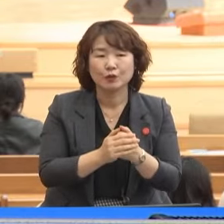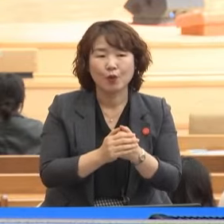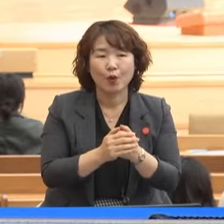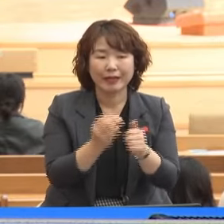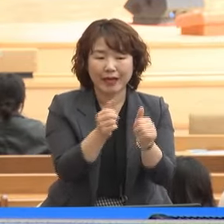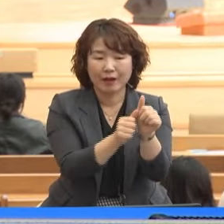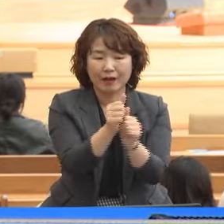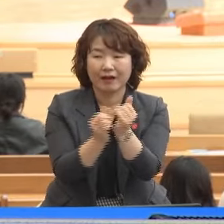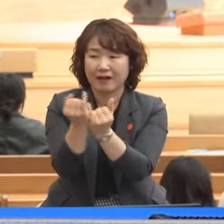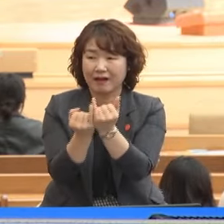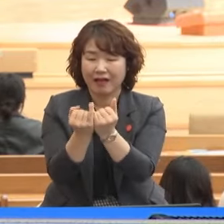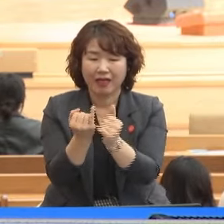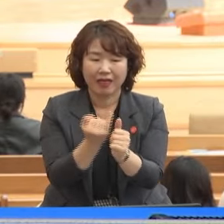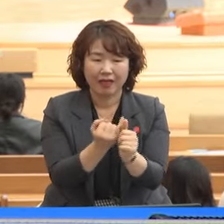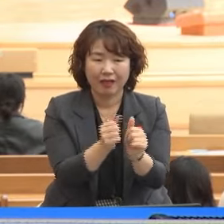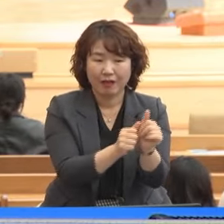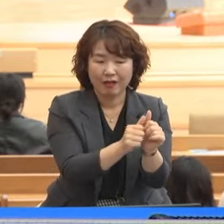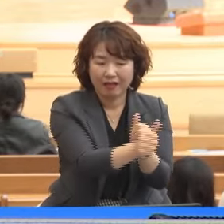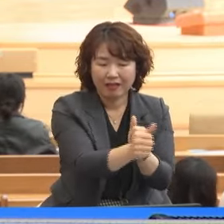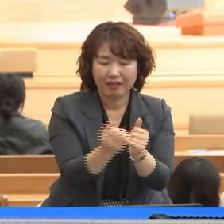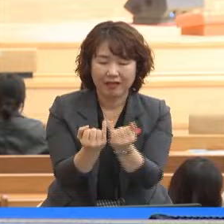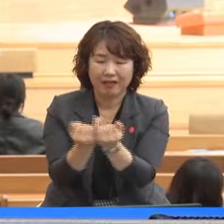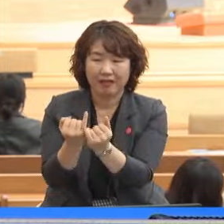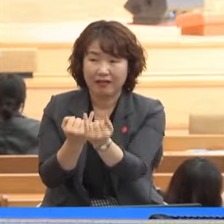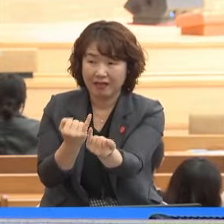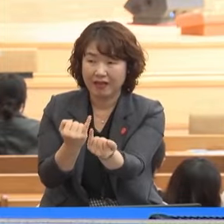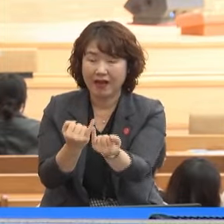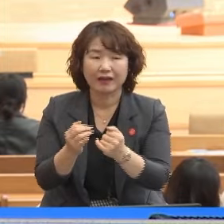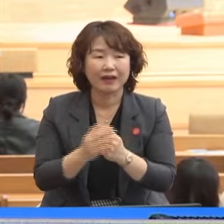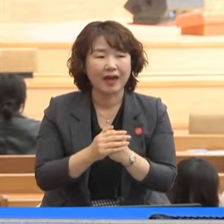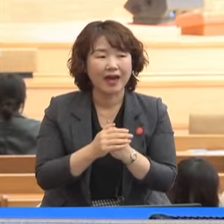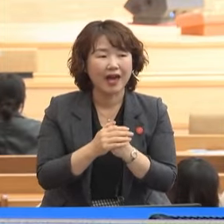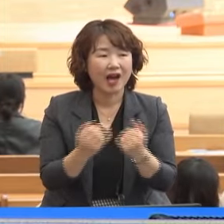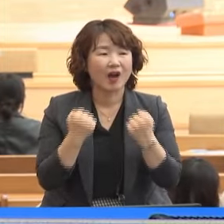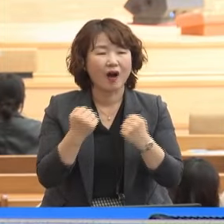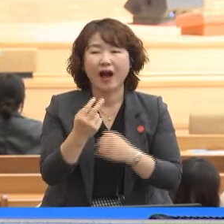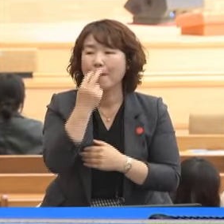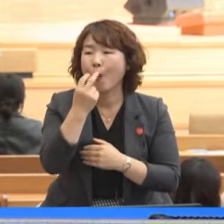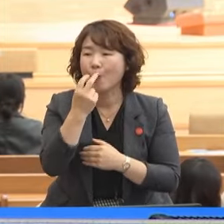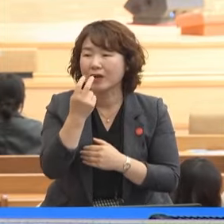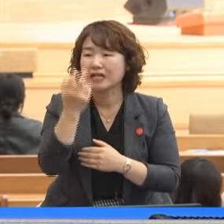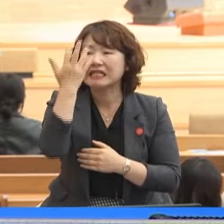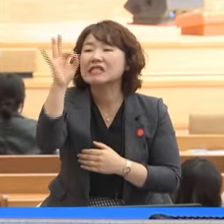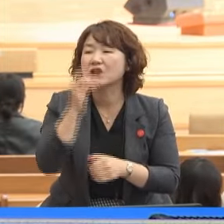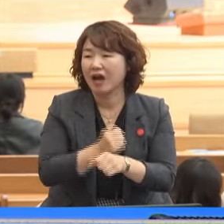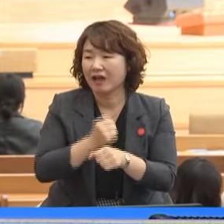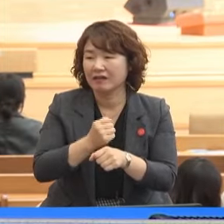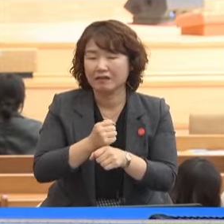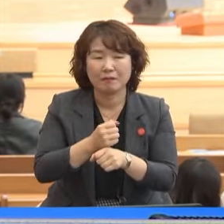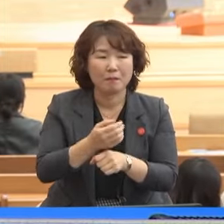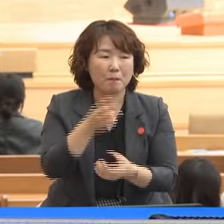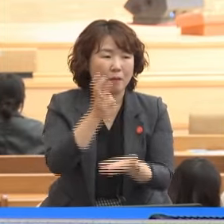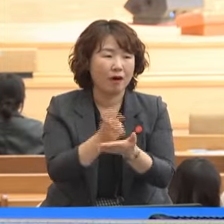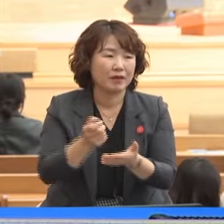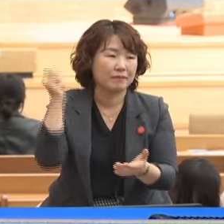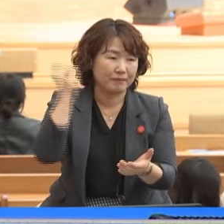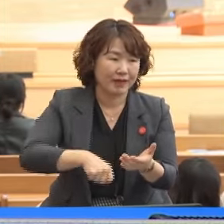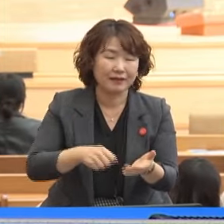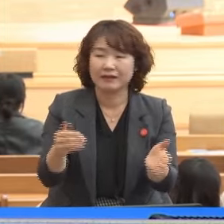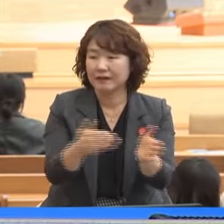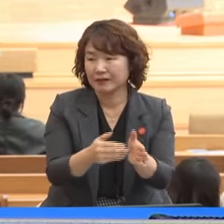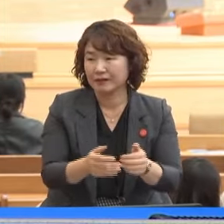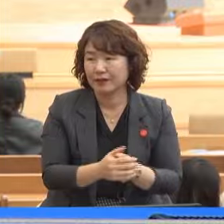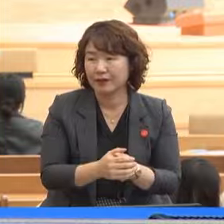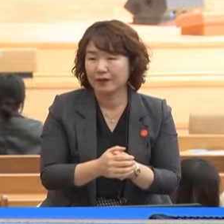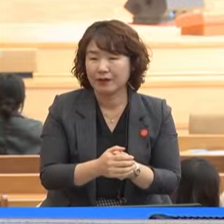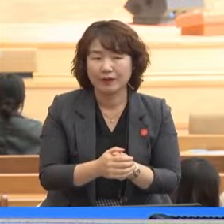동성동반자에게 건강보험 피부양 자격을 인정하는 판결이 났어. 이